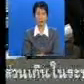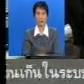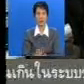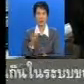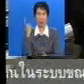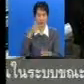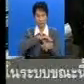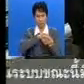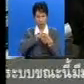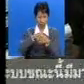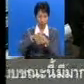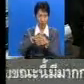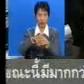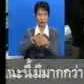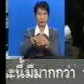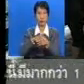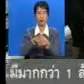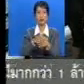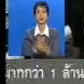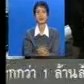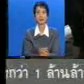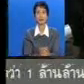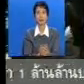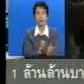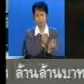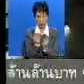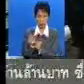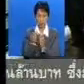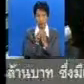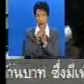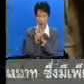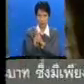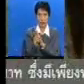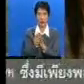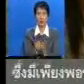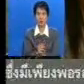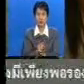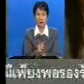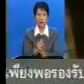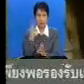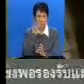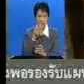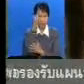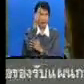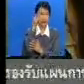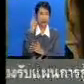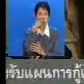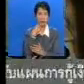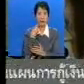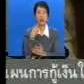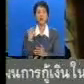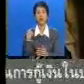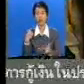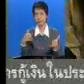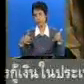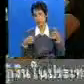แต่เมื่อคืนนี้ด้วยการนำขึ้นรถตู้ขับตระเวนรอบกรุงเทพพร้อมบังคับให้บอกชื่อคนยิงปืนขึ้นฟ้าแต่เมื่อไม่ทราบจึงถูกทำร้าย